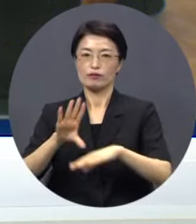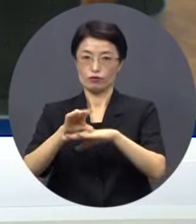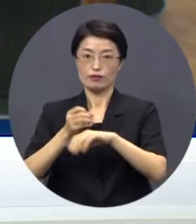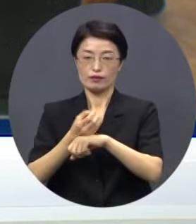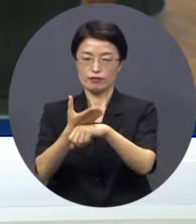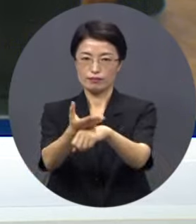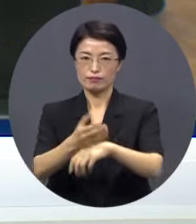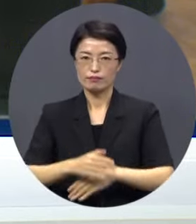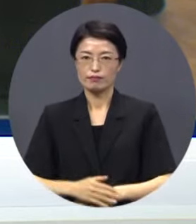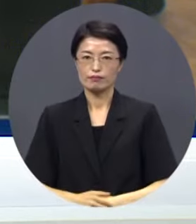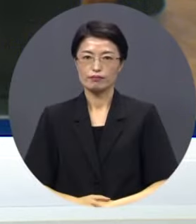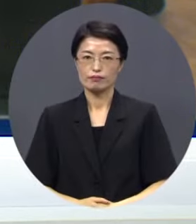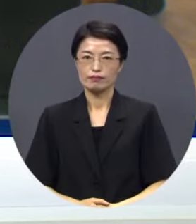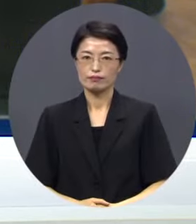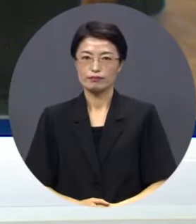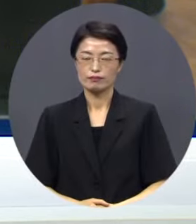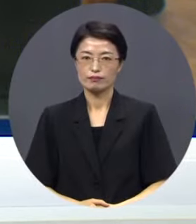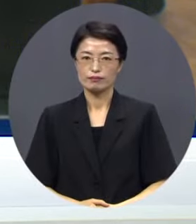기자가 보도합니다.